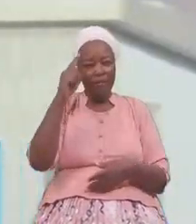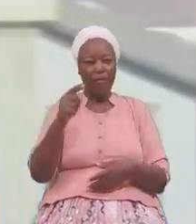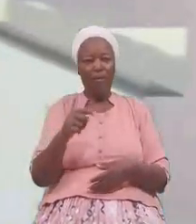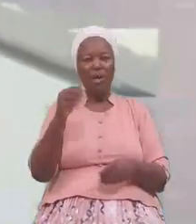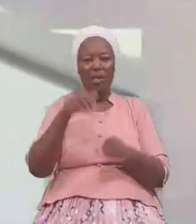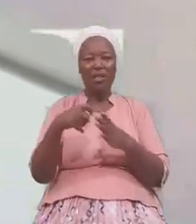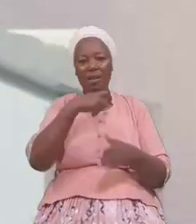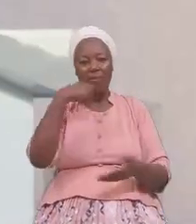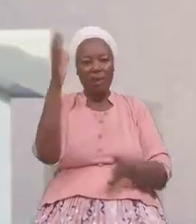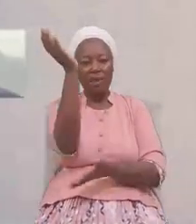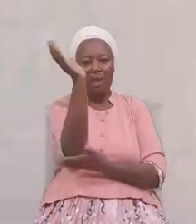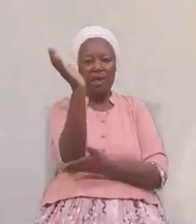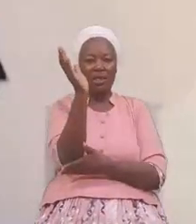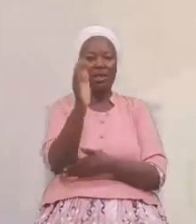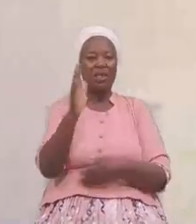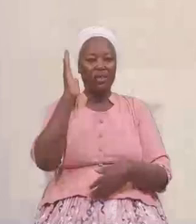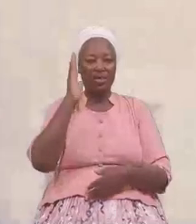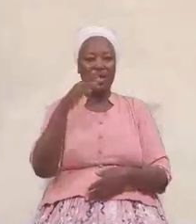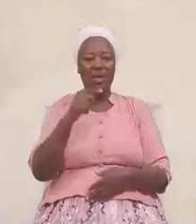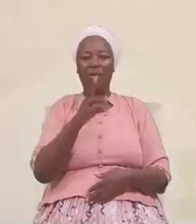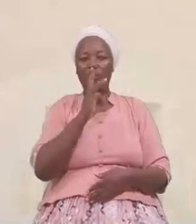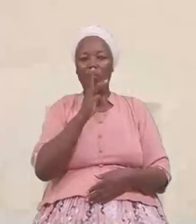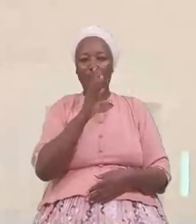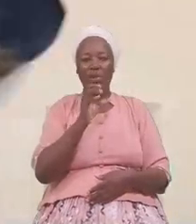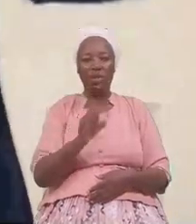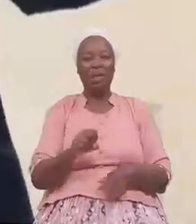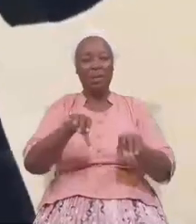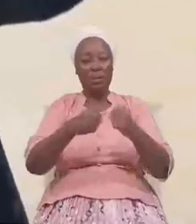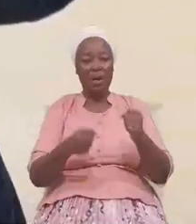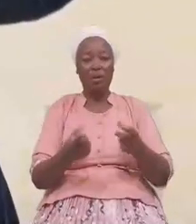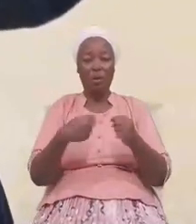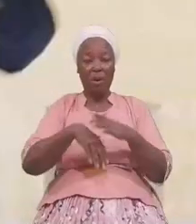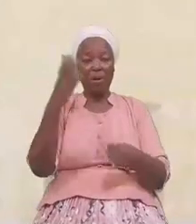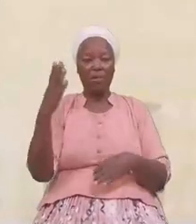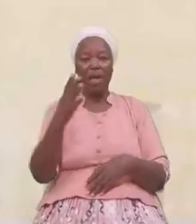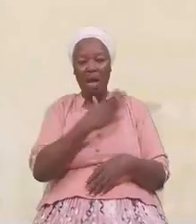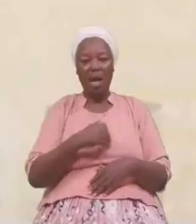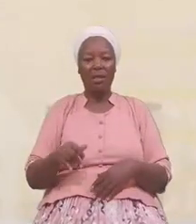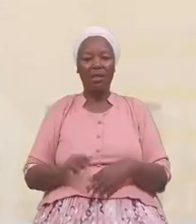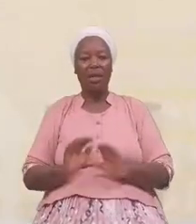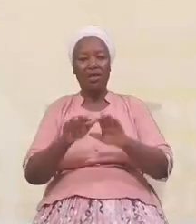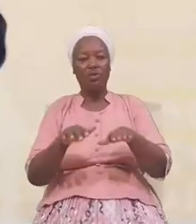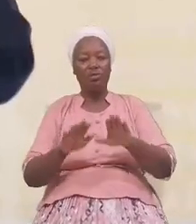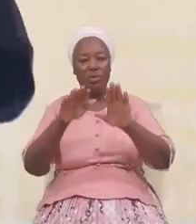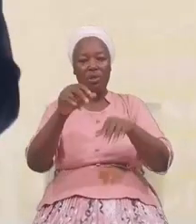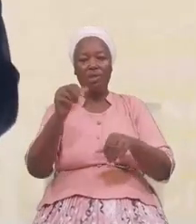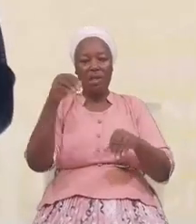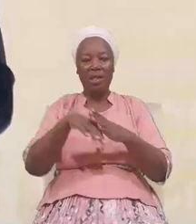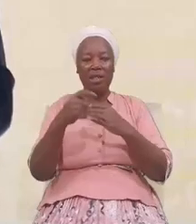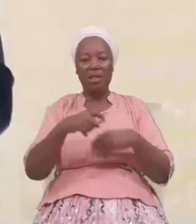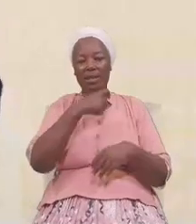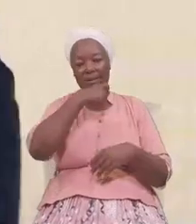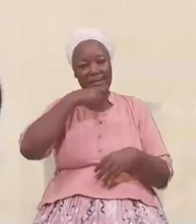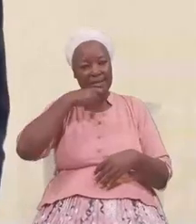car des eaux jailliront dans le désert et des ruisseaux dans la solitude.